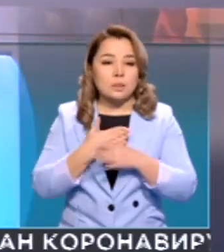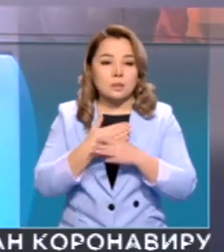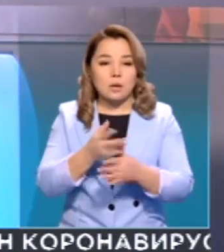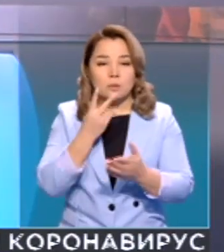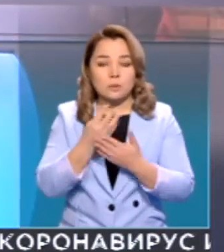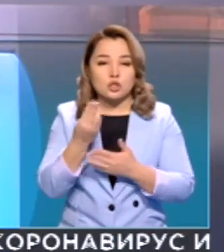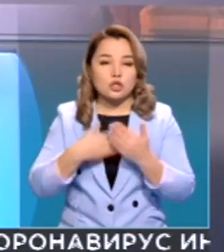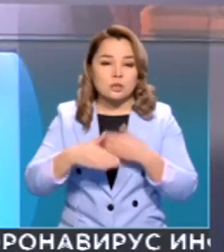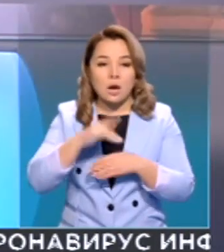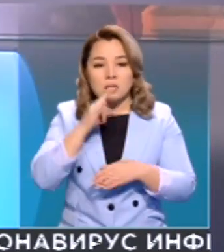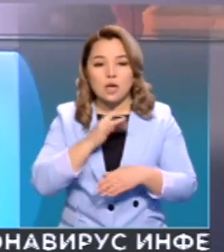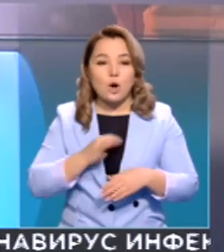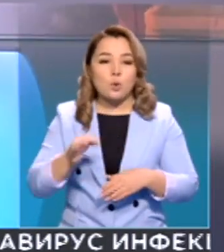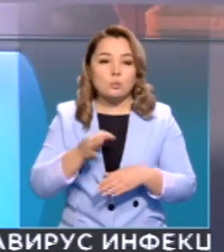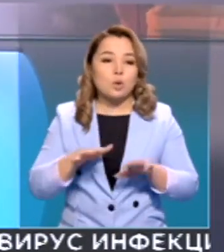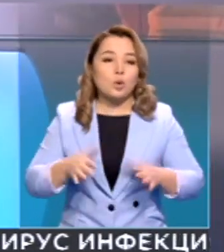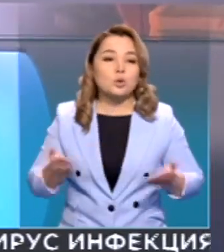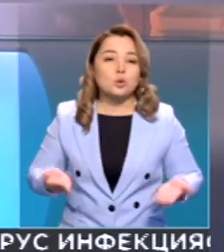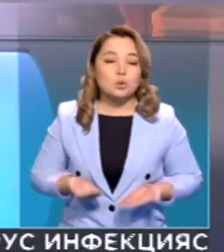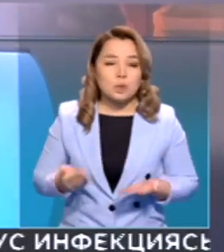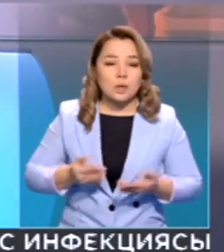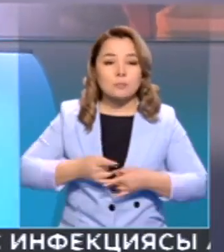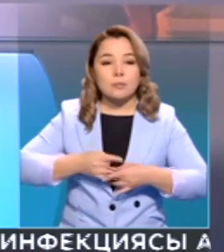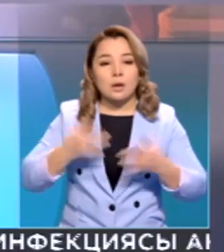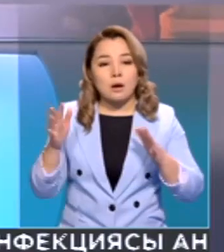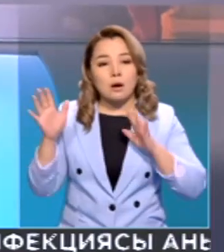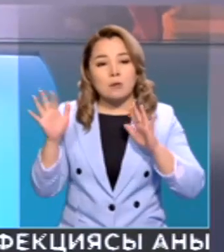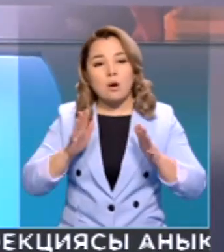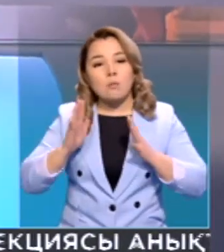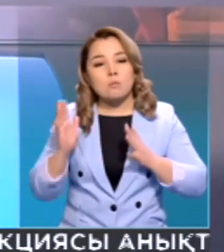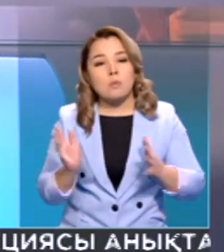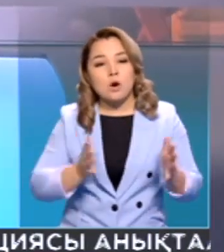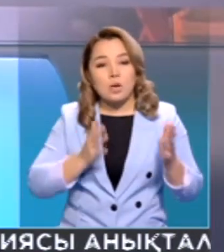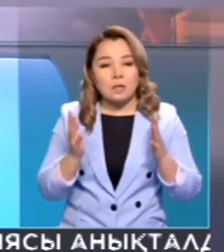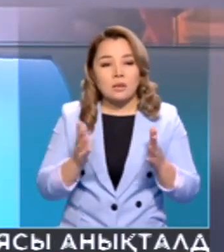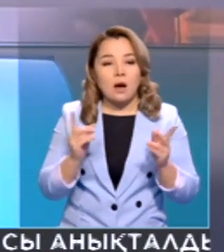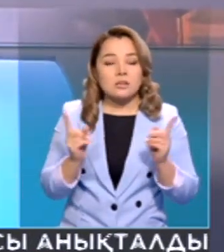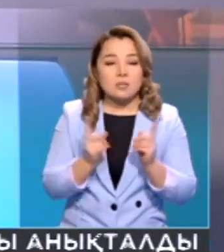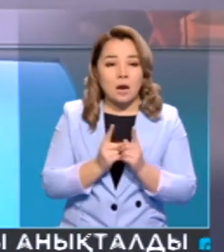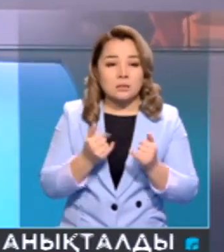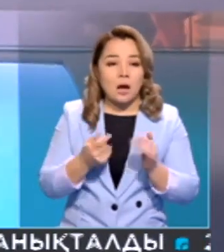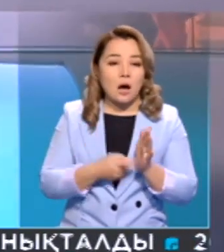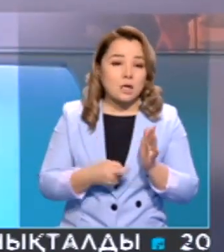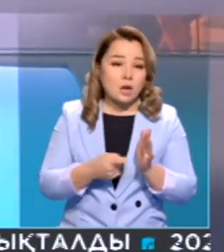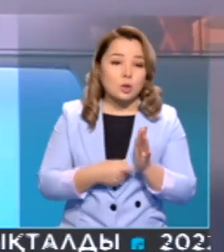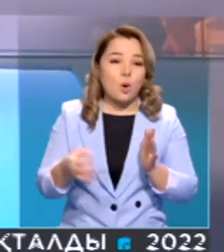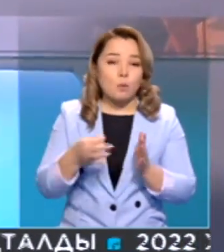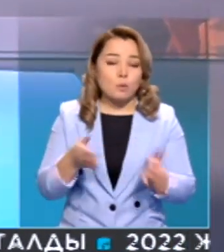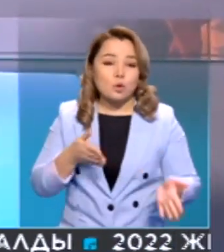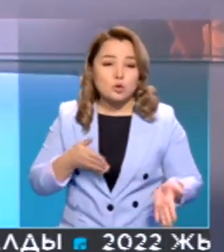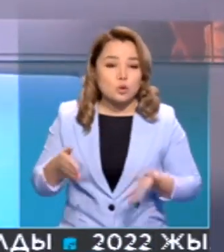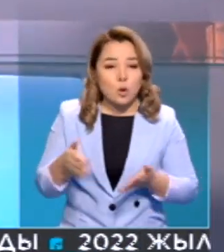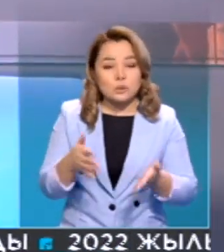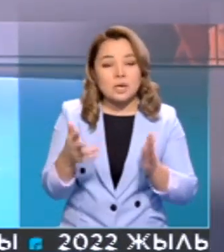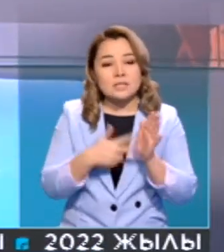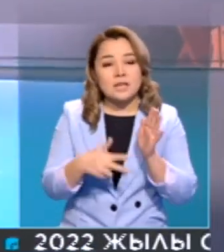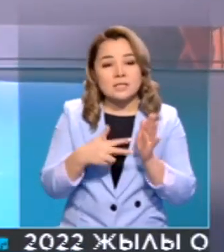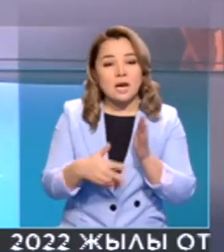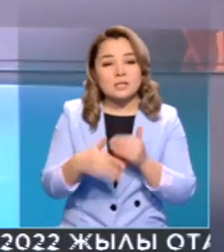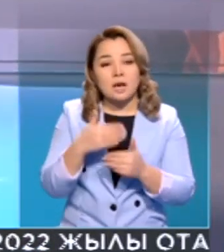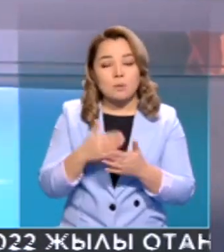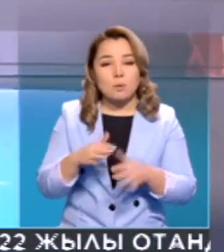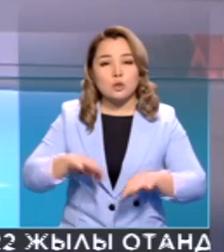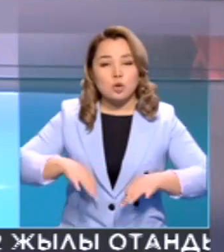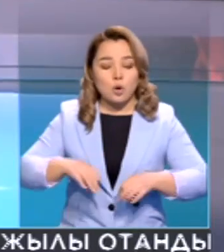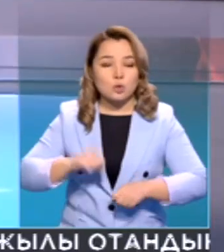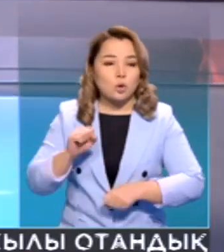көрсетілсе, Шығыс Қазақстан облысының тұрғындары мерекені қарлы боранмен қарсы алды. Ал Қарағанды облысындағы жолдарда 80-нен астам жеңіл көлік